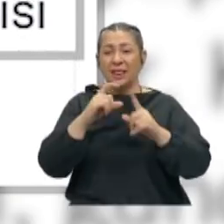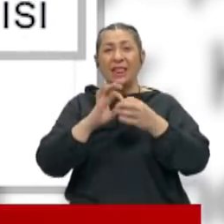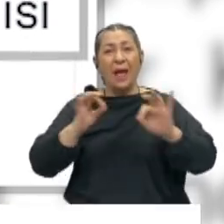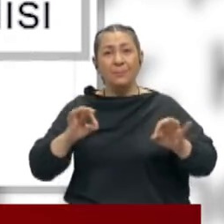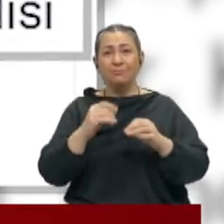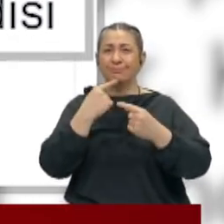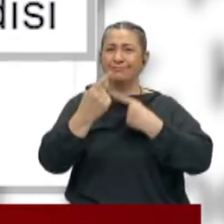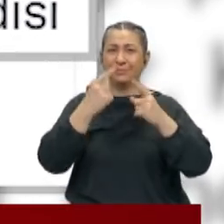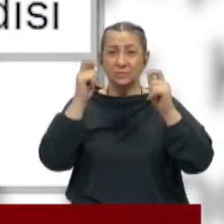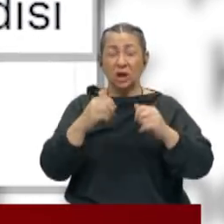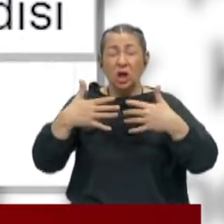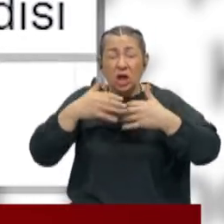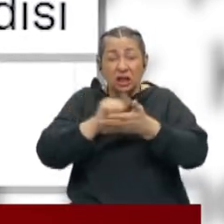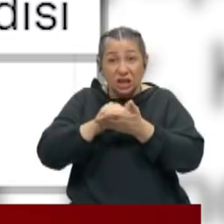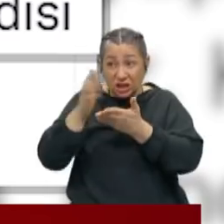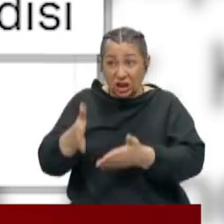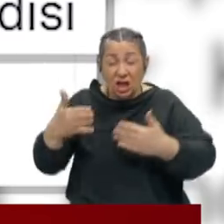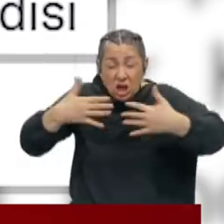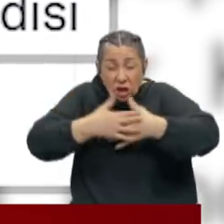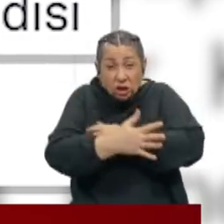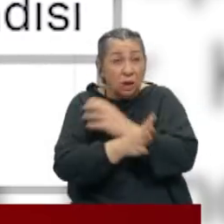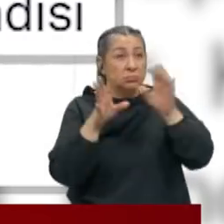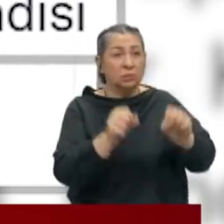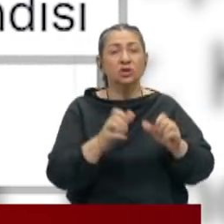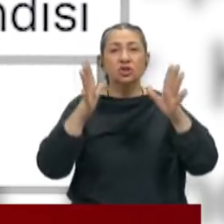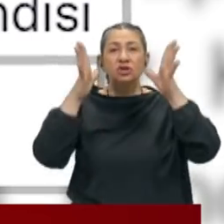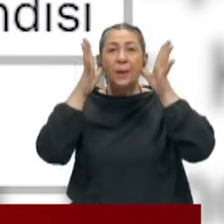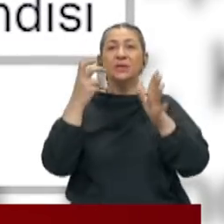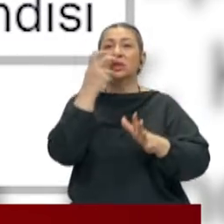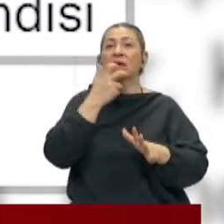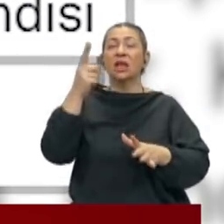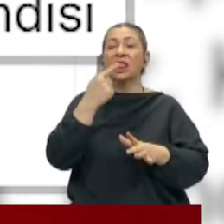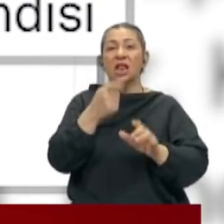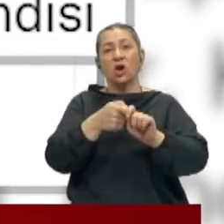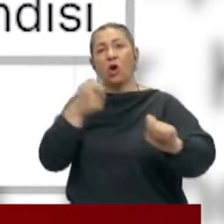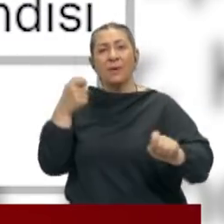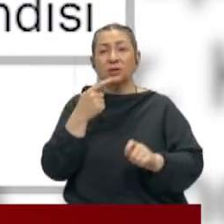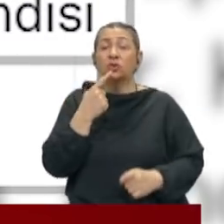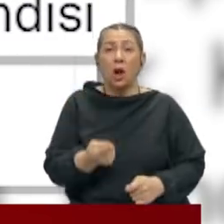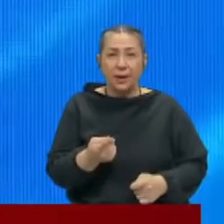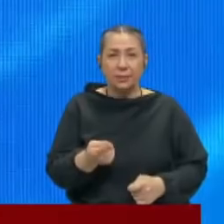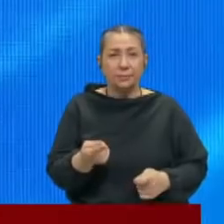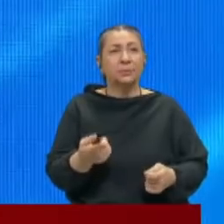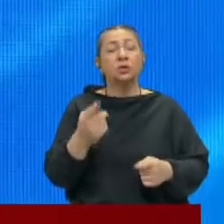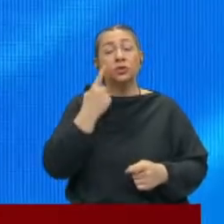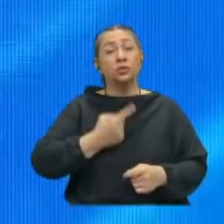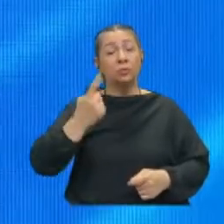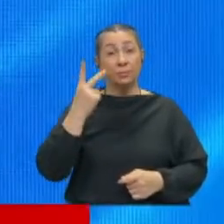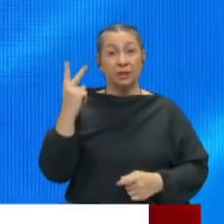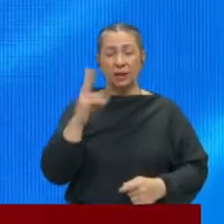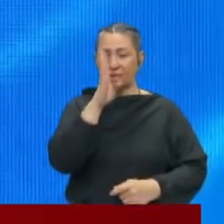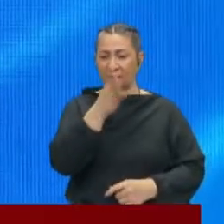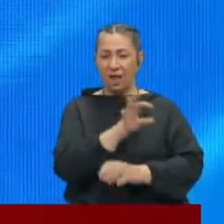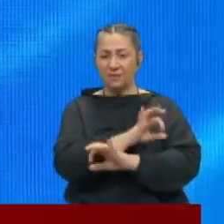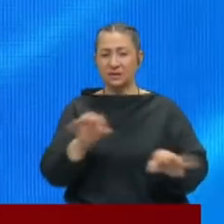diye gazeteciye gece yarısı baskını yaptırır. Camide sanatçının dilini kopartacağını söyler. Cumhurbaşkanının